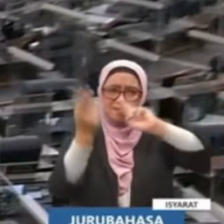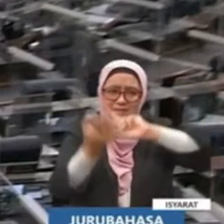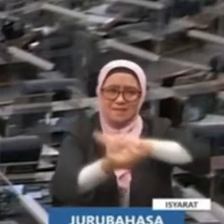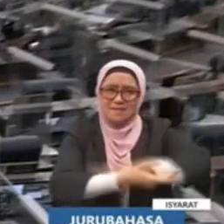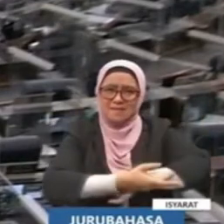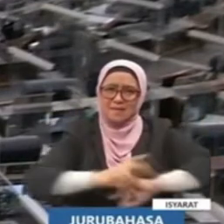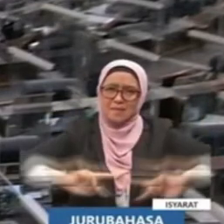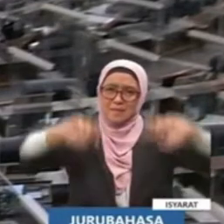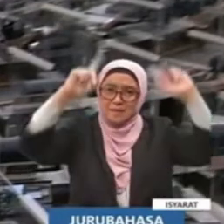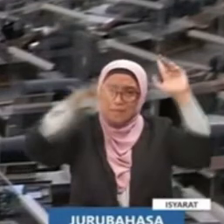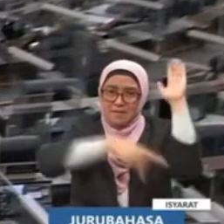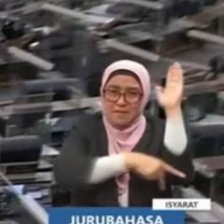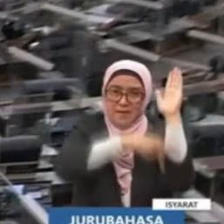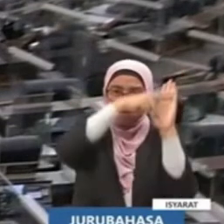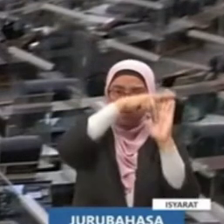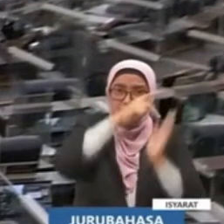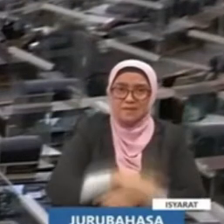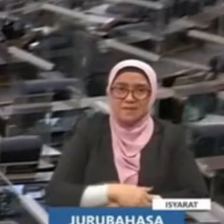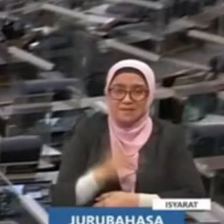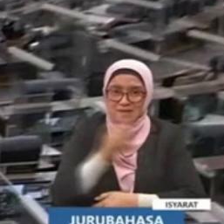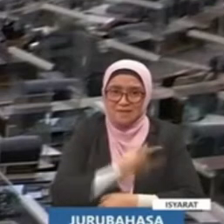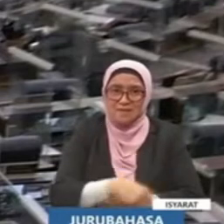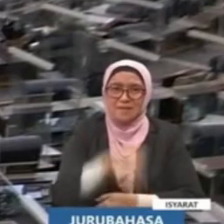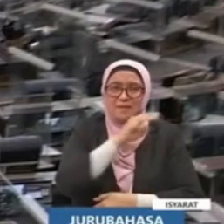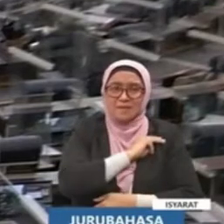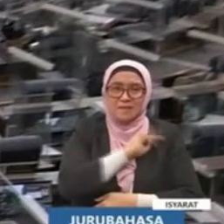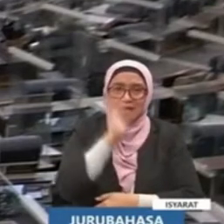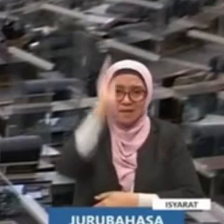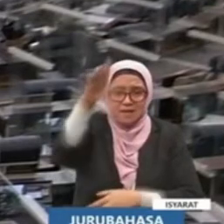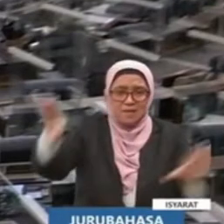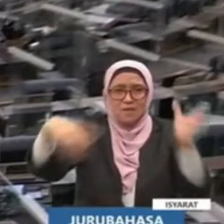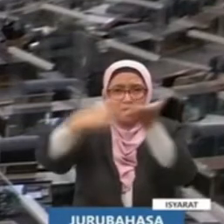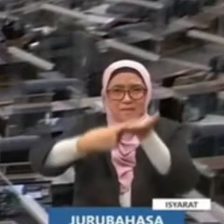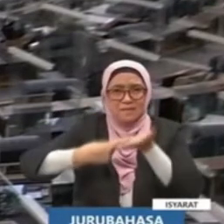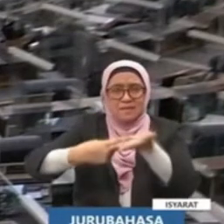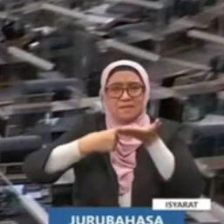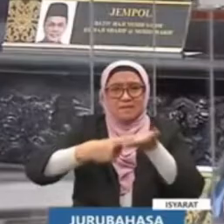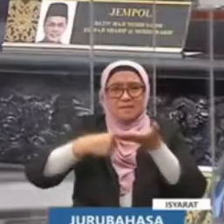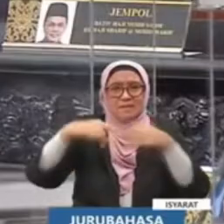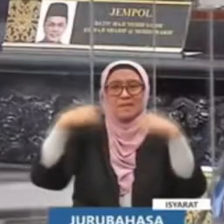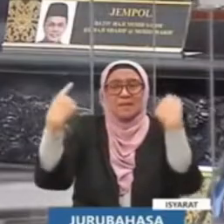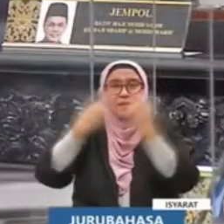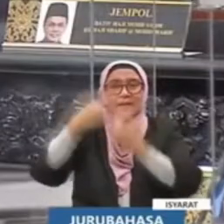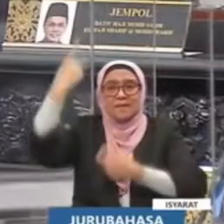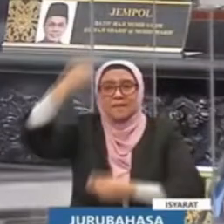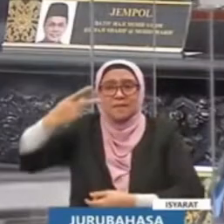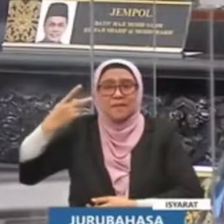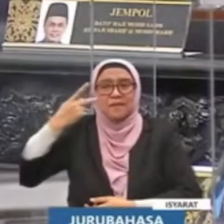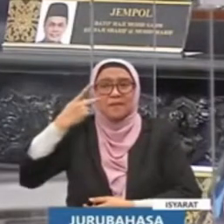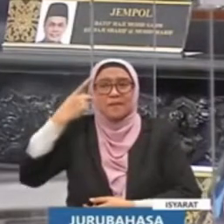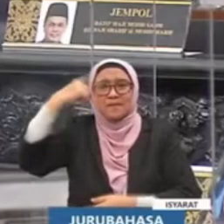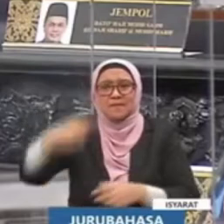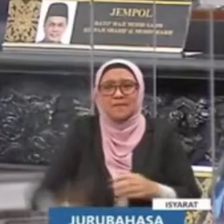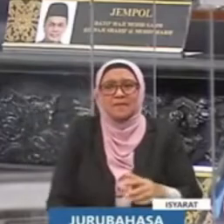Adakah menteri sampai sedang untuk mengadakan perbincangan dengan Pati Pati politik supaya ada timbul kesedaran